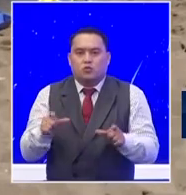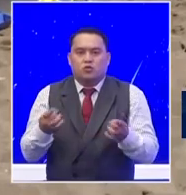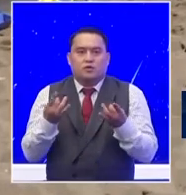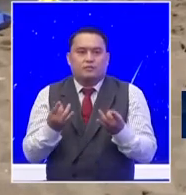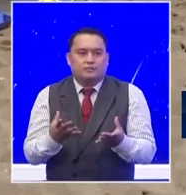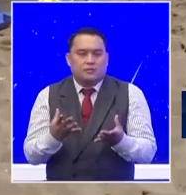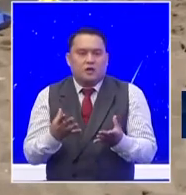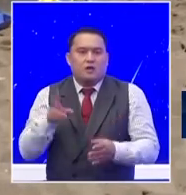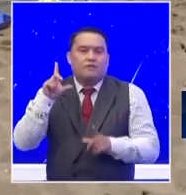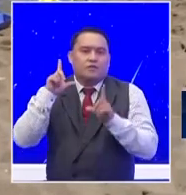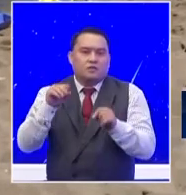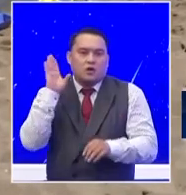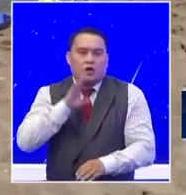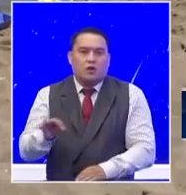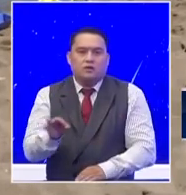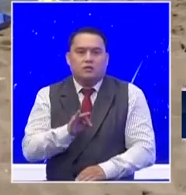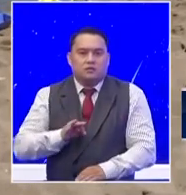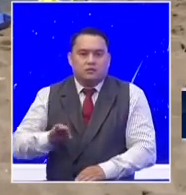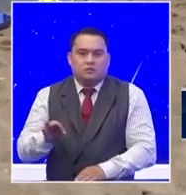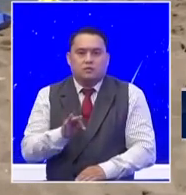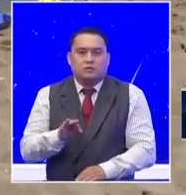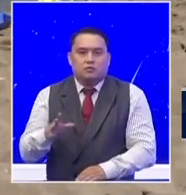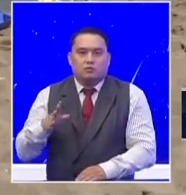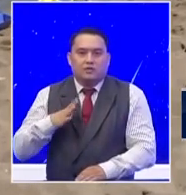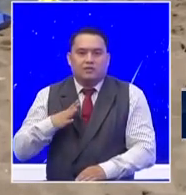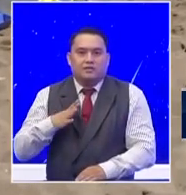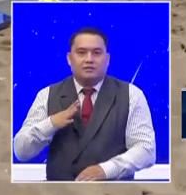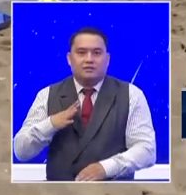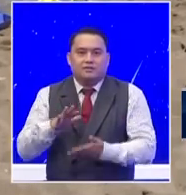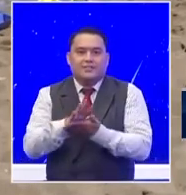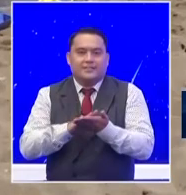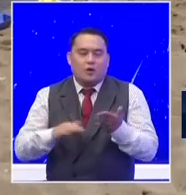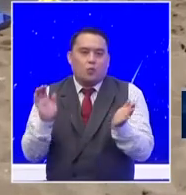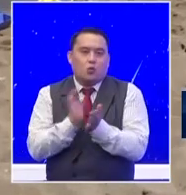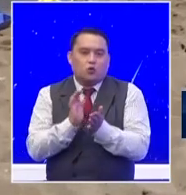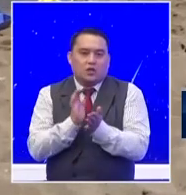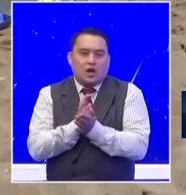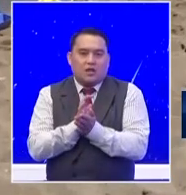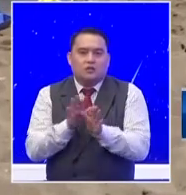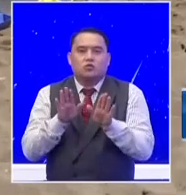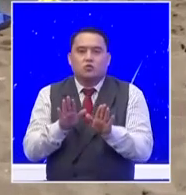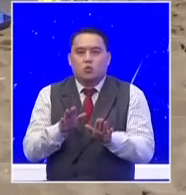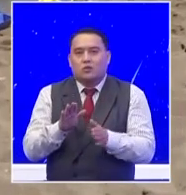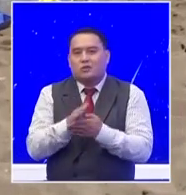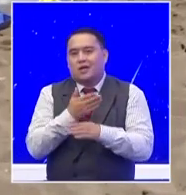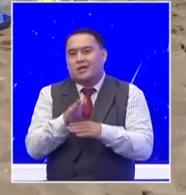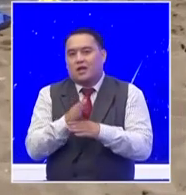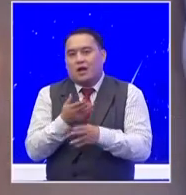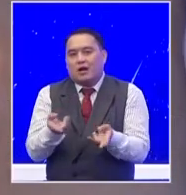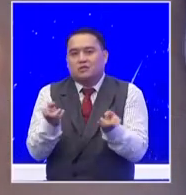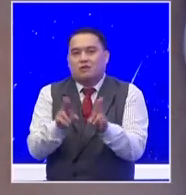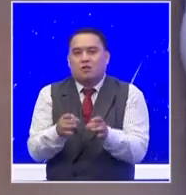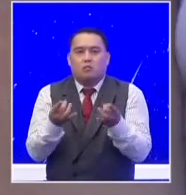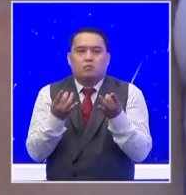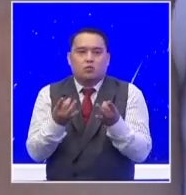отдыхающие выезжают на озера, после себя оставляют очень много мусора, которым не только они не сортируются, они просто их оставляют.